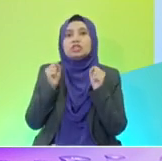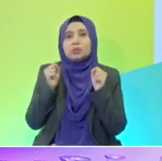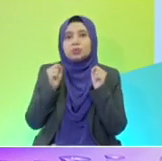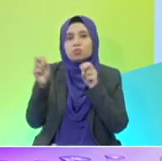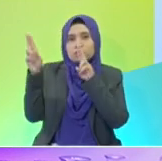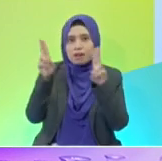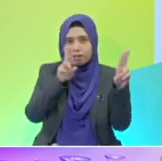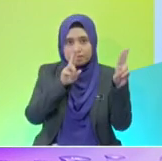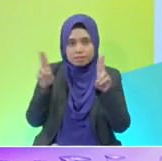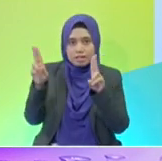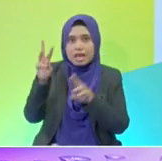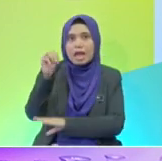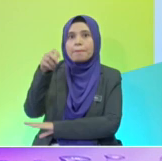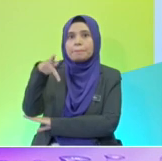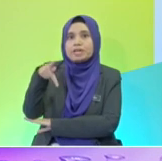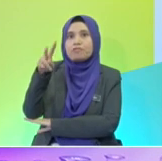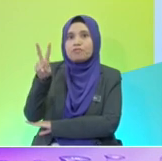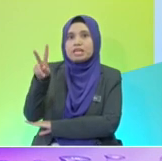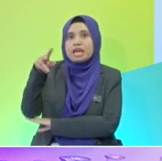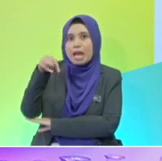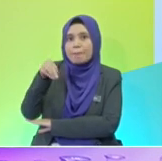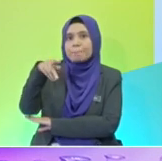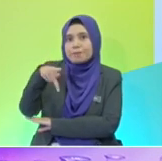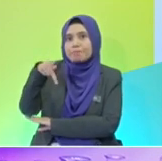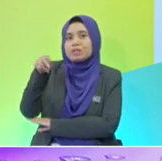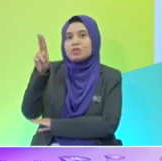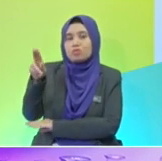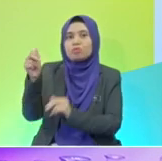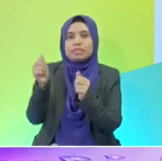udara MTV mpvu